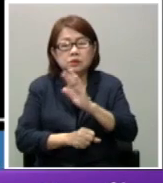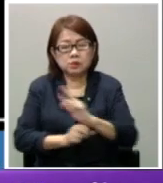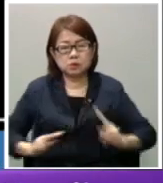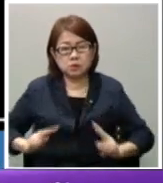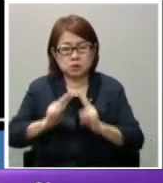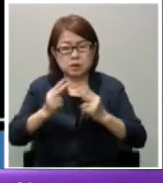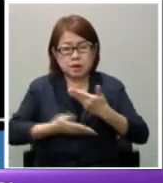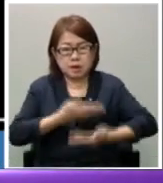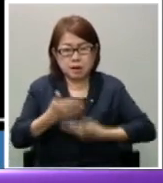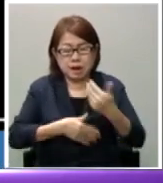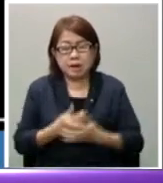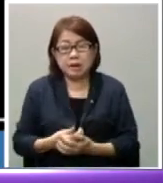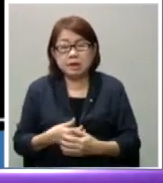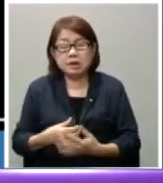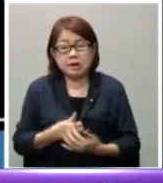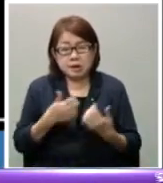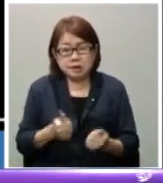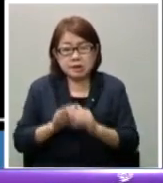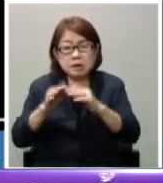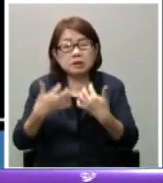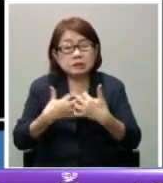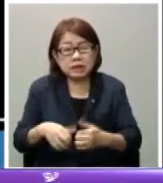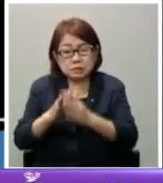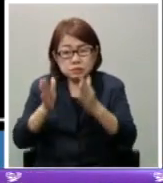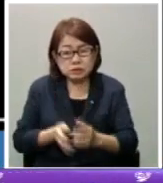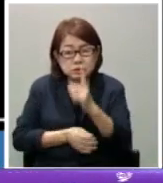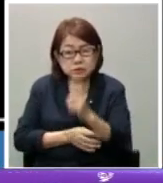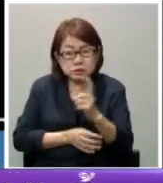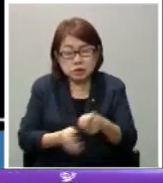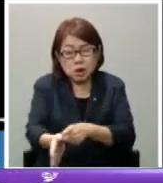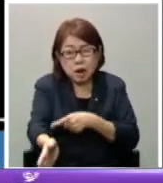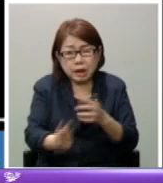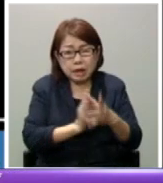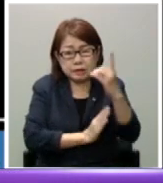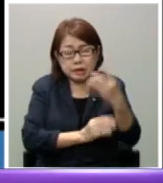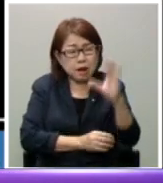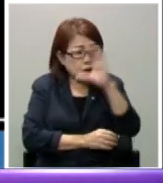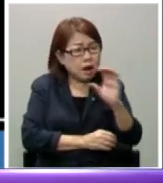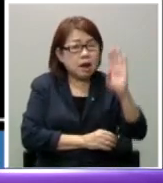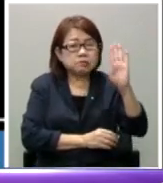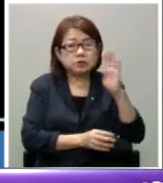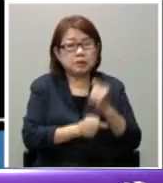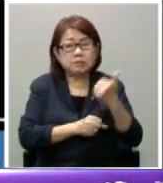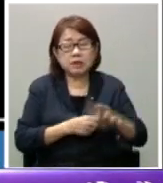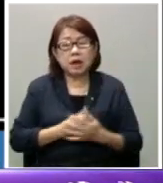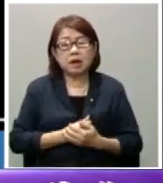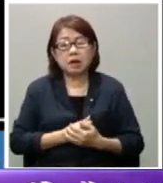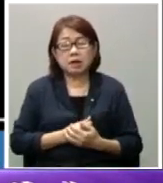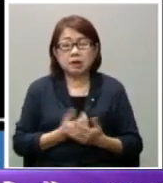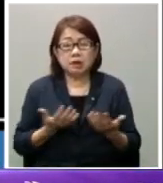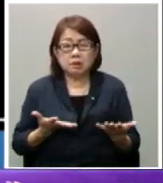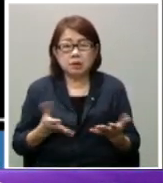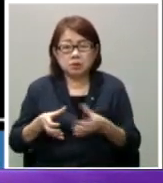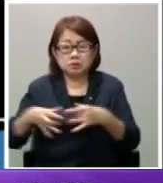อาทิตย์ครับไปหาข้อมูลไปหาบริษัทยากมากครับกลายเป็นบอกว่าเครื่องล่มฝ่ายค้านเราทำงานลำบากท่านประธ